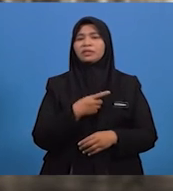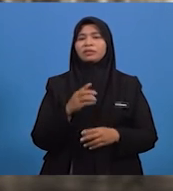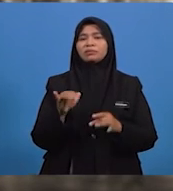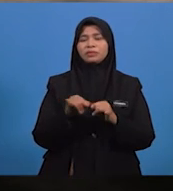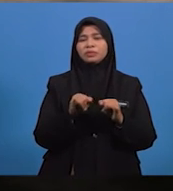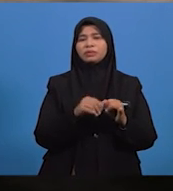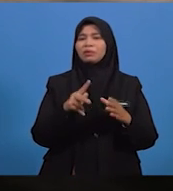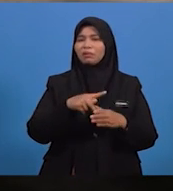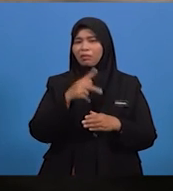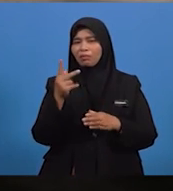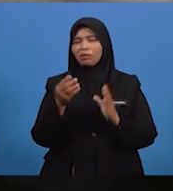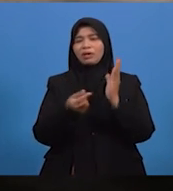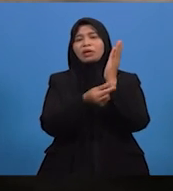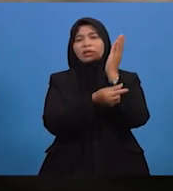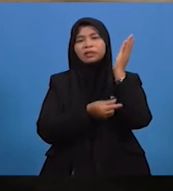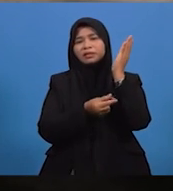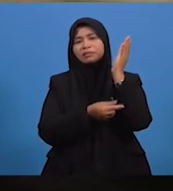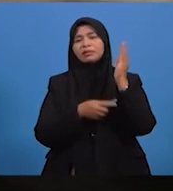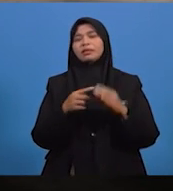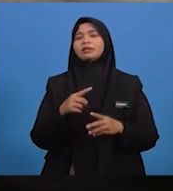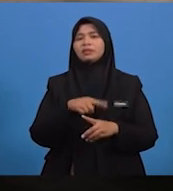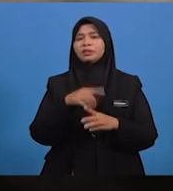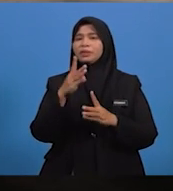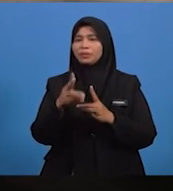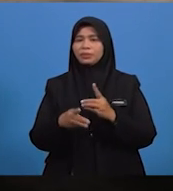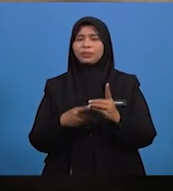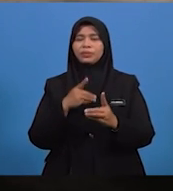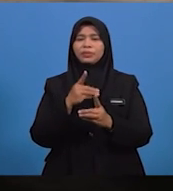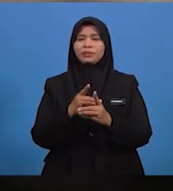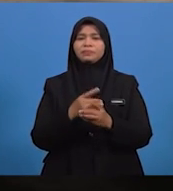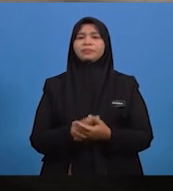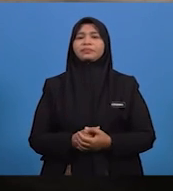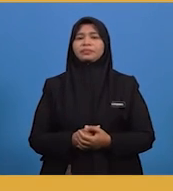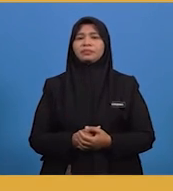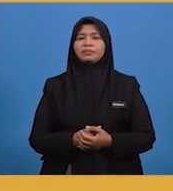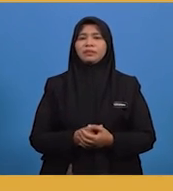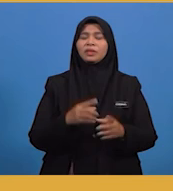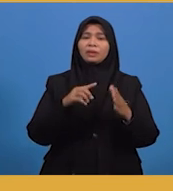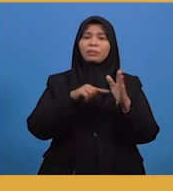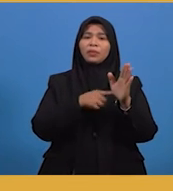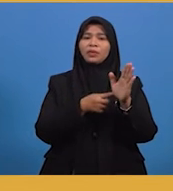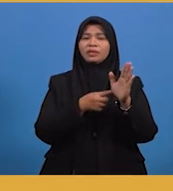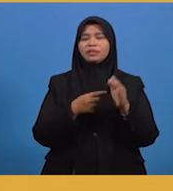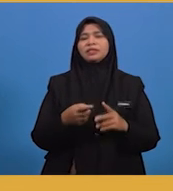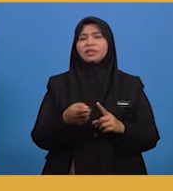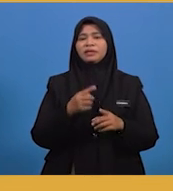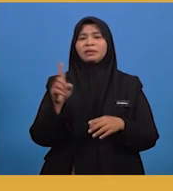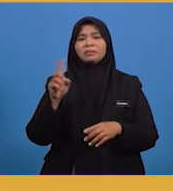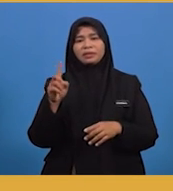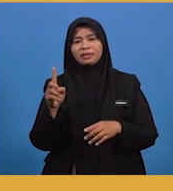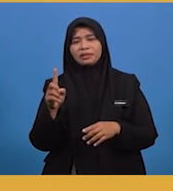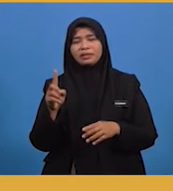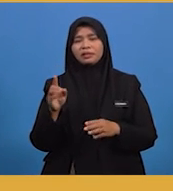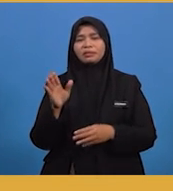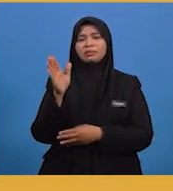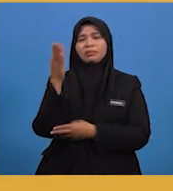dunia. Tahukah murid-murid asal-usul pokok getah ini? Ya, pokok